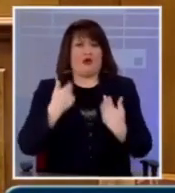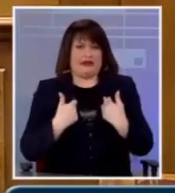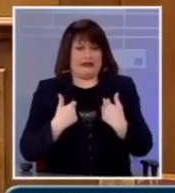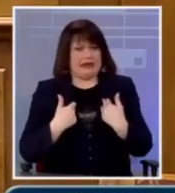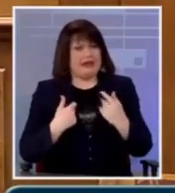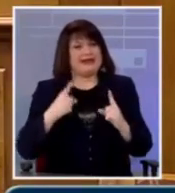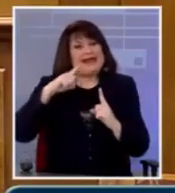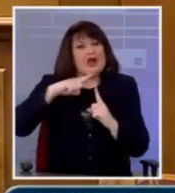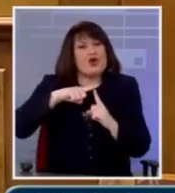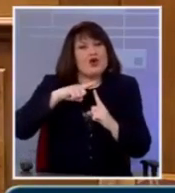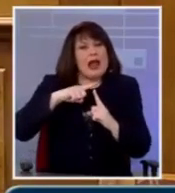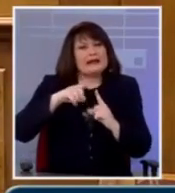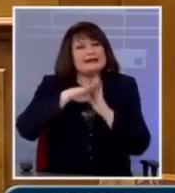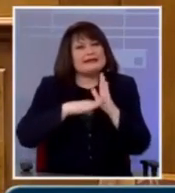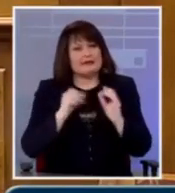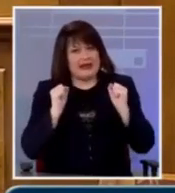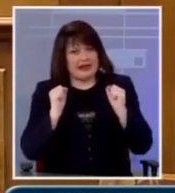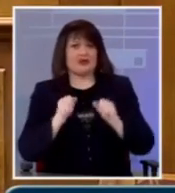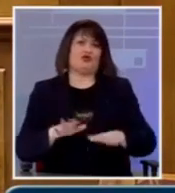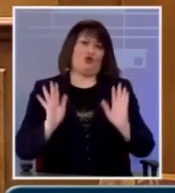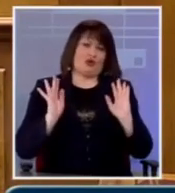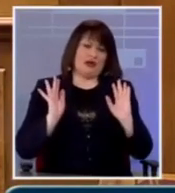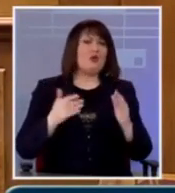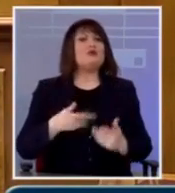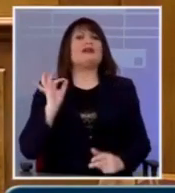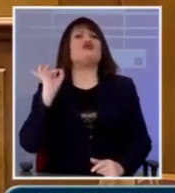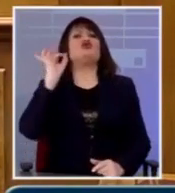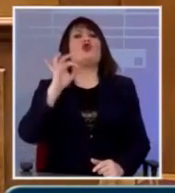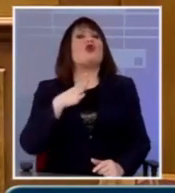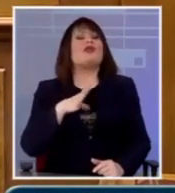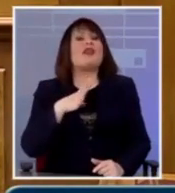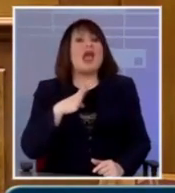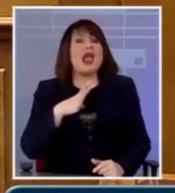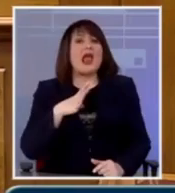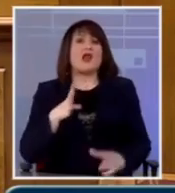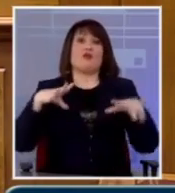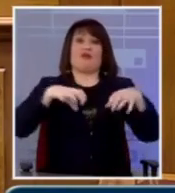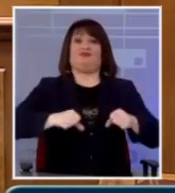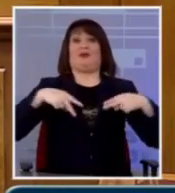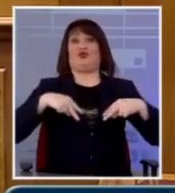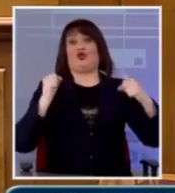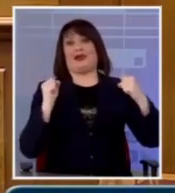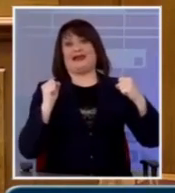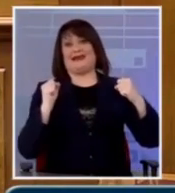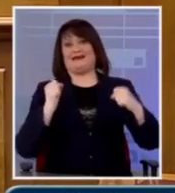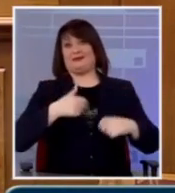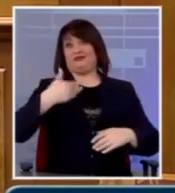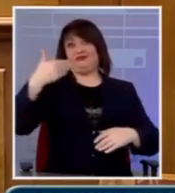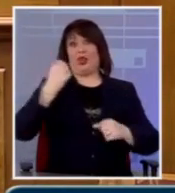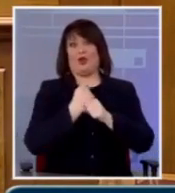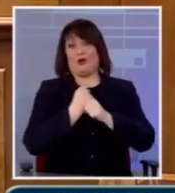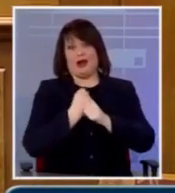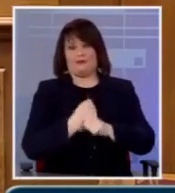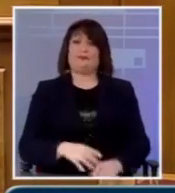ή τεχνοκράτες των συστημάτων υγείας, ούτε επιδιώκουμε να κάνουμε καριέρα στο Υπουργείο Υγείας. Άνθρωποι της